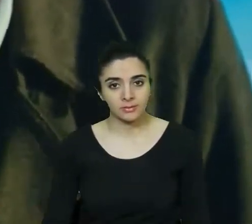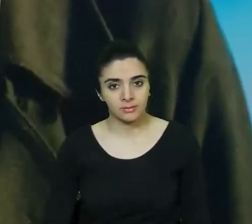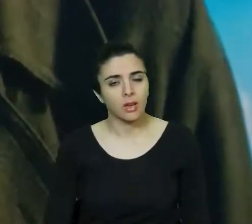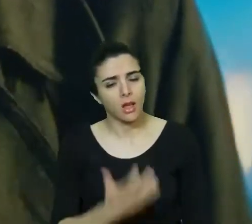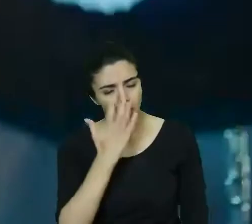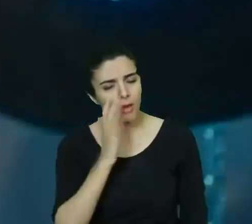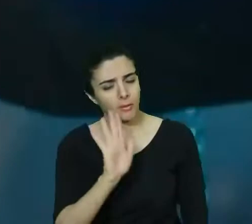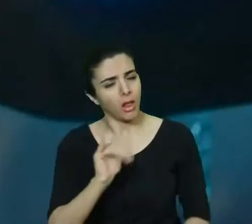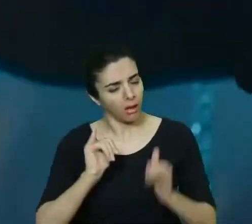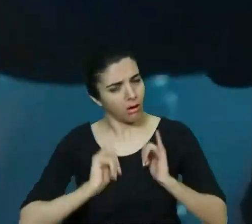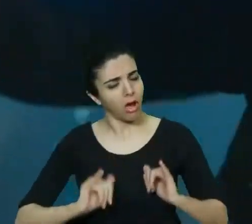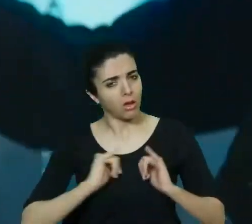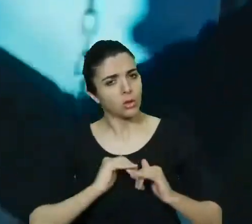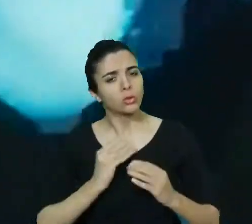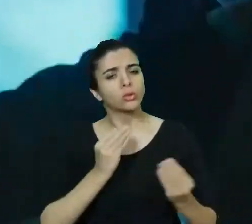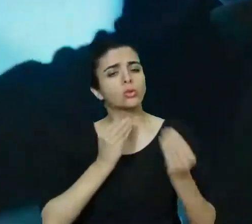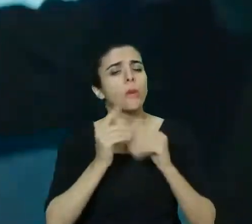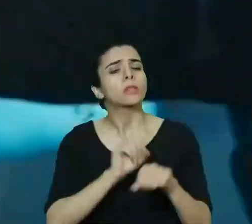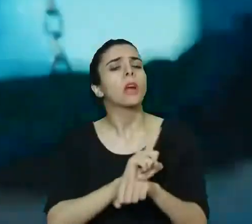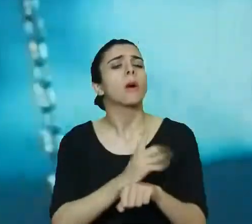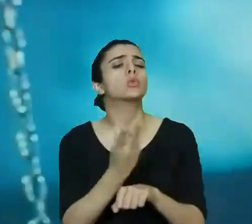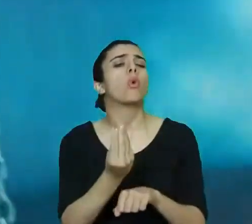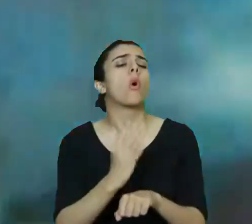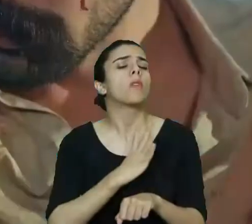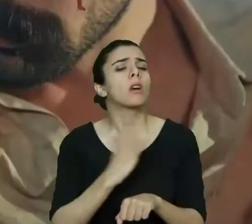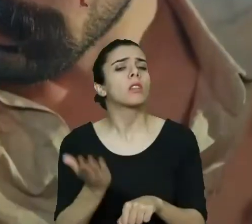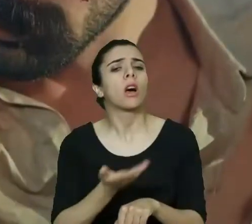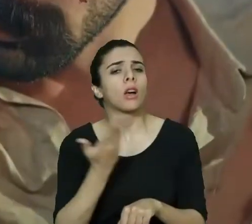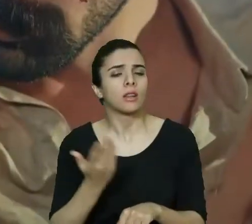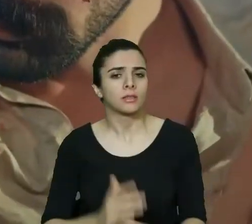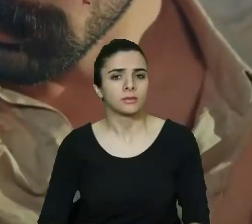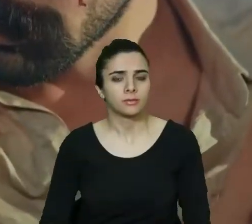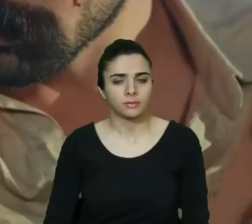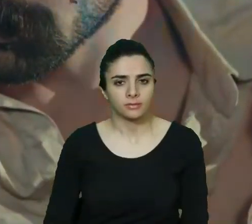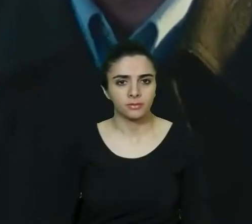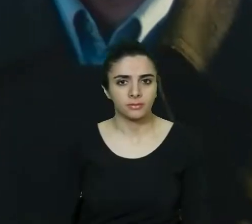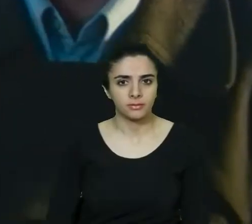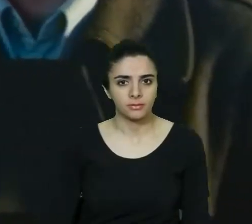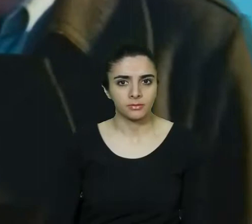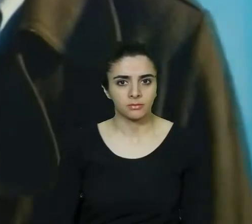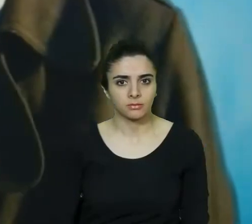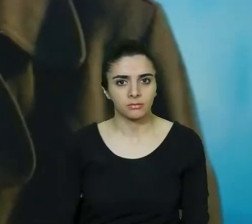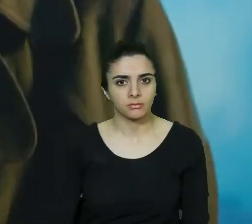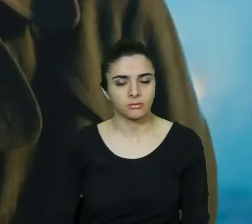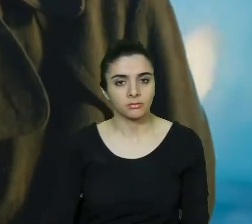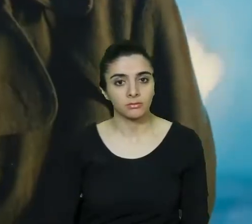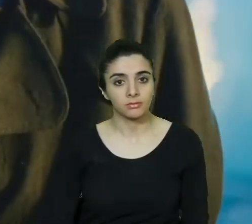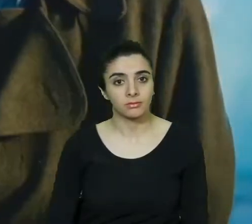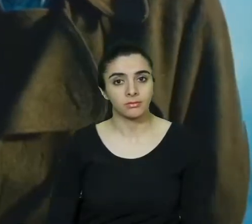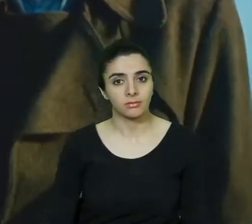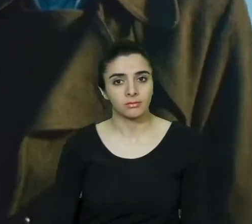Rahat olun, rahat. Çadırın boynunu konuşmaya tuttu. Çok vaktim yok. Selim öfkeli soluyarak bakıyor. Karşılıklı konuşaydınız